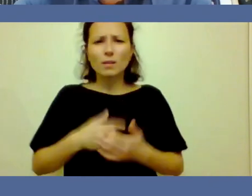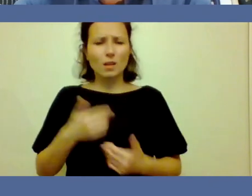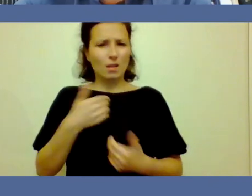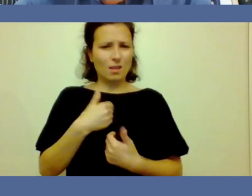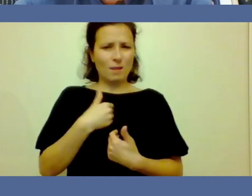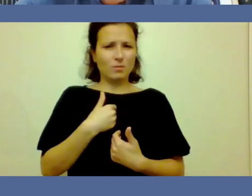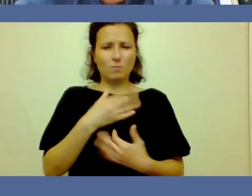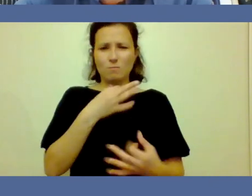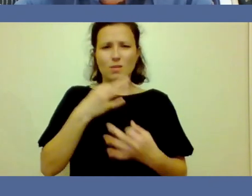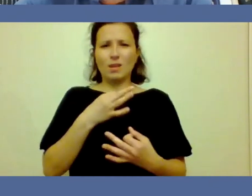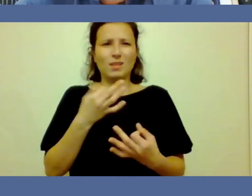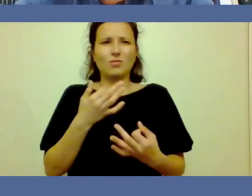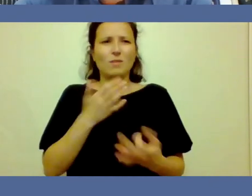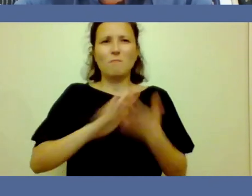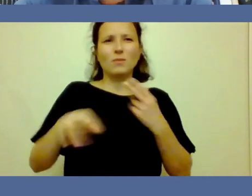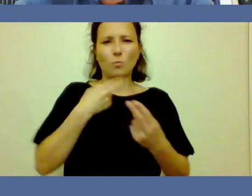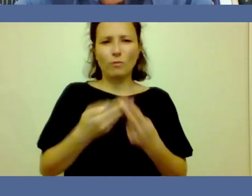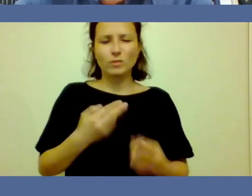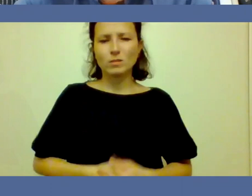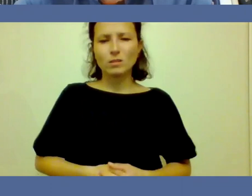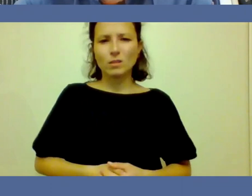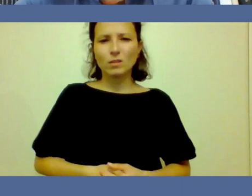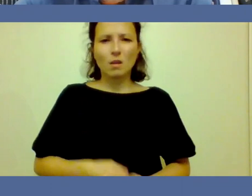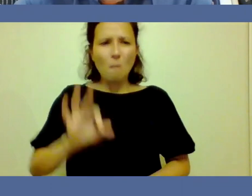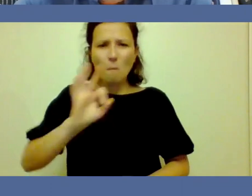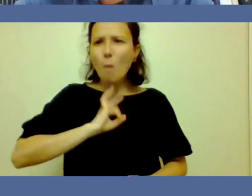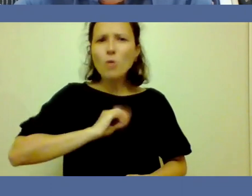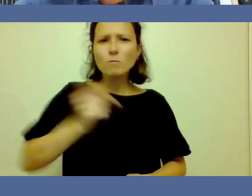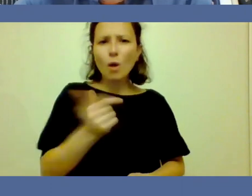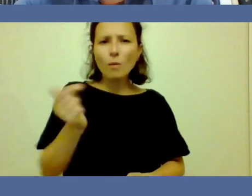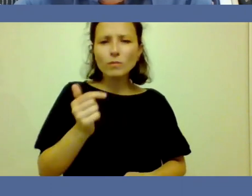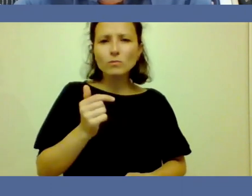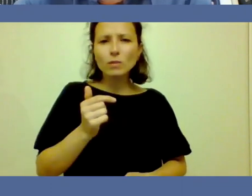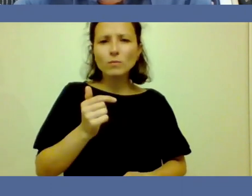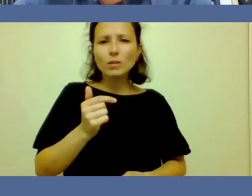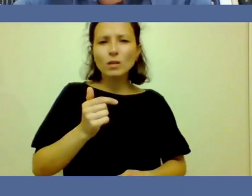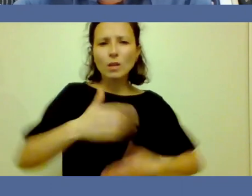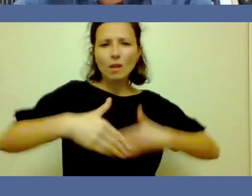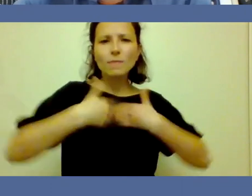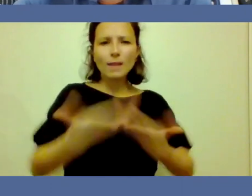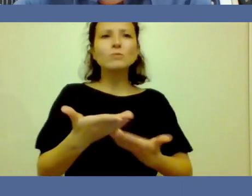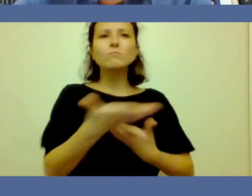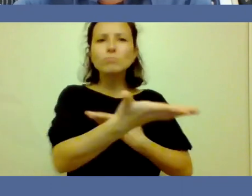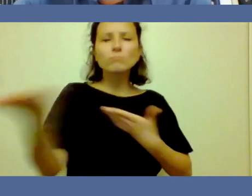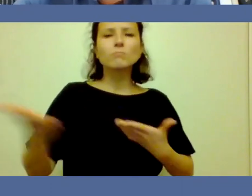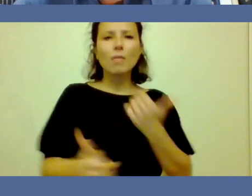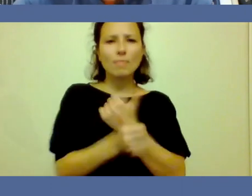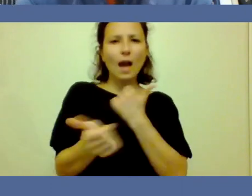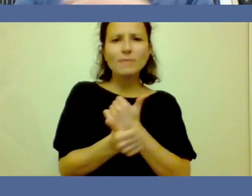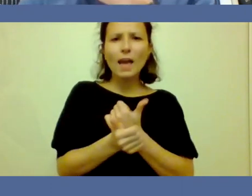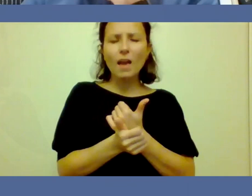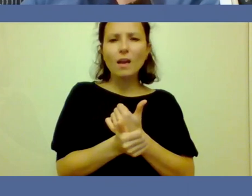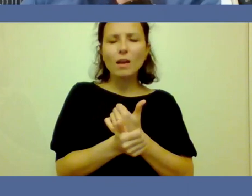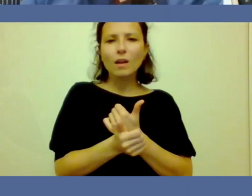są pytania retoryczne. Moim psim obowiązkiem jest dostarczyć Państwu świeżych danych. Po co ja mam przetwarzać